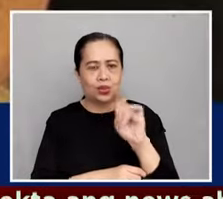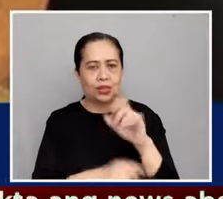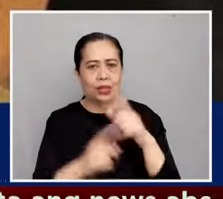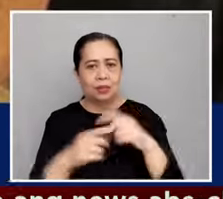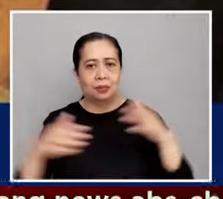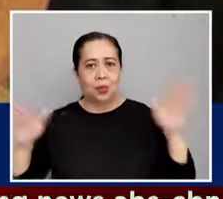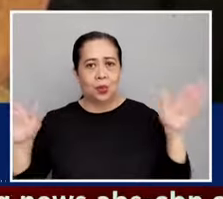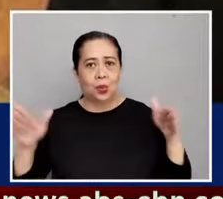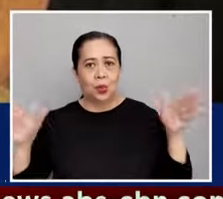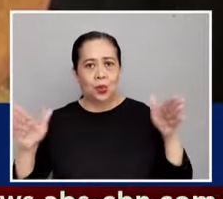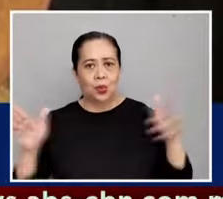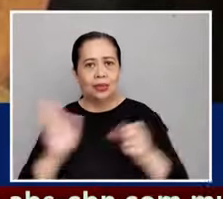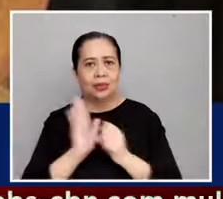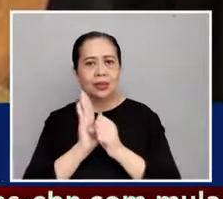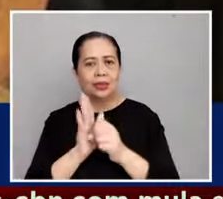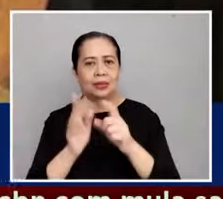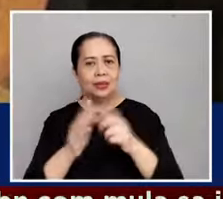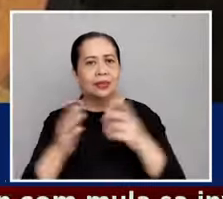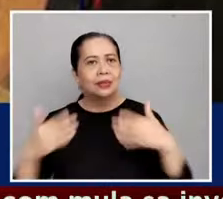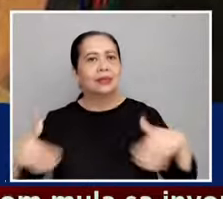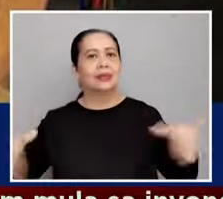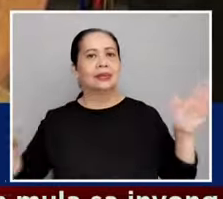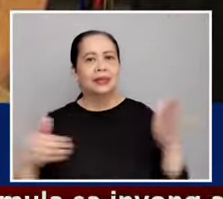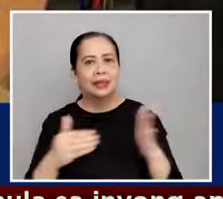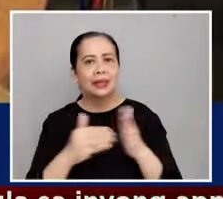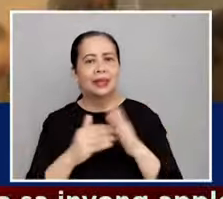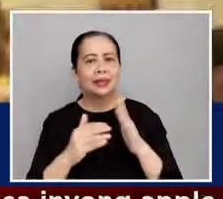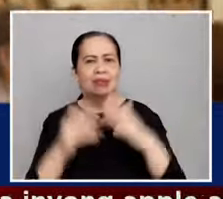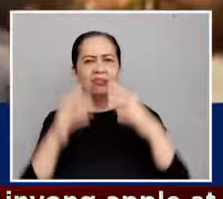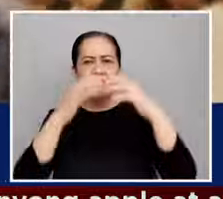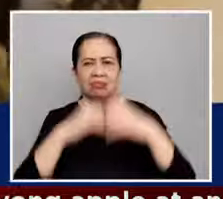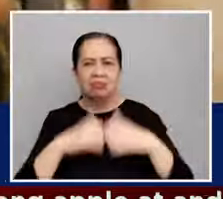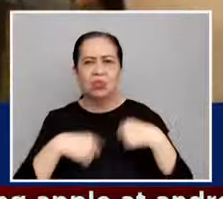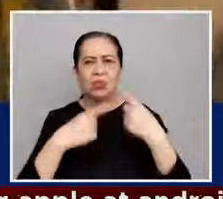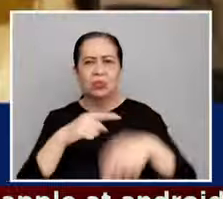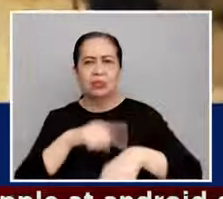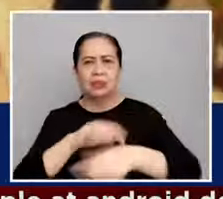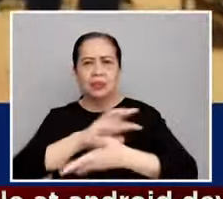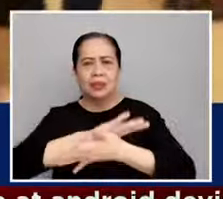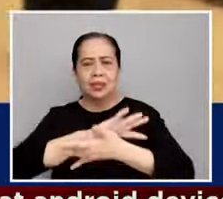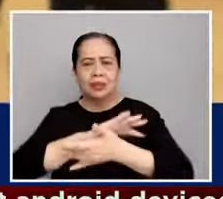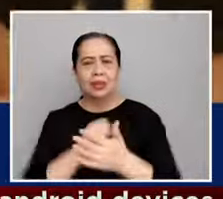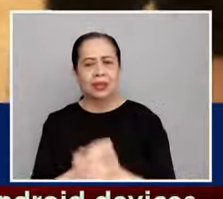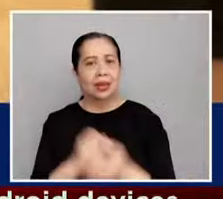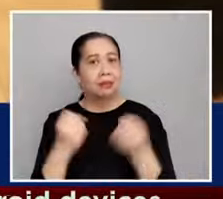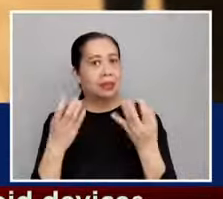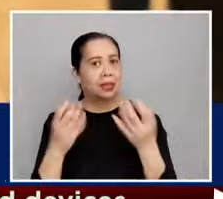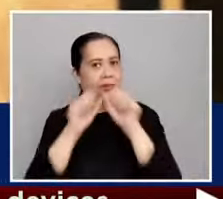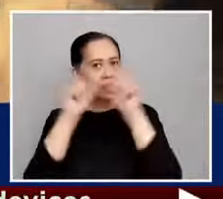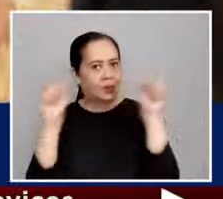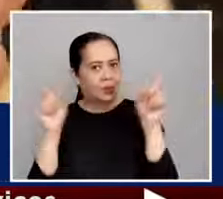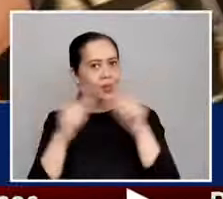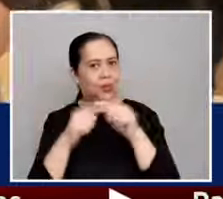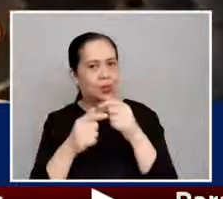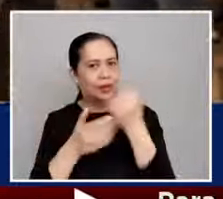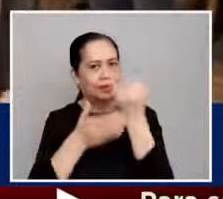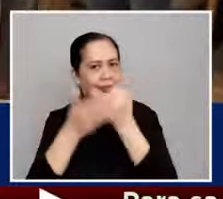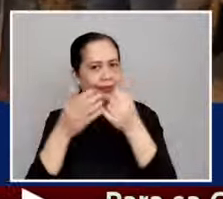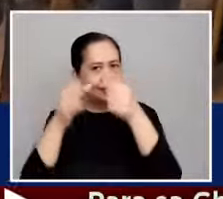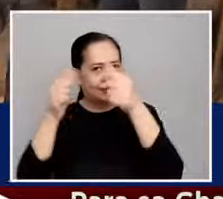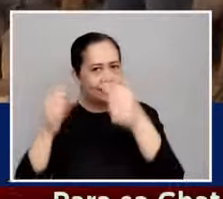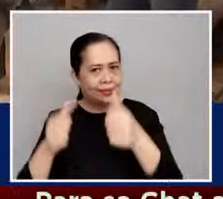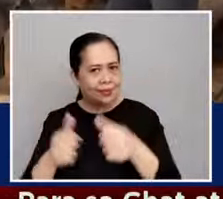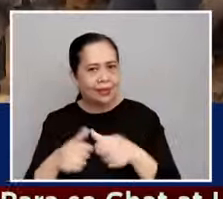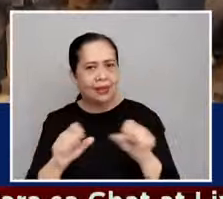ito ay simbolo ng paglipad muli ng mga nasadlak sa pandemya. Ang dami pang sorpresang dibuho sa exhibit na may